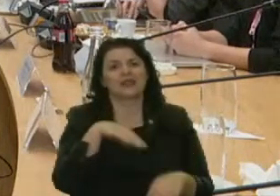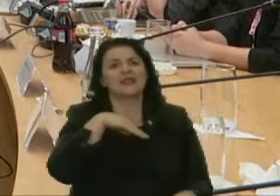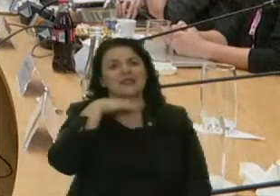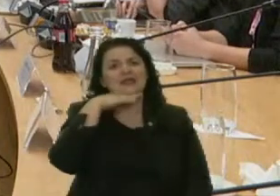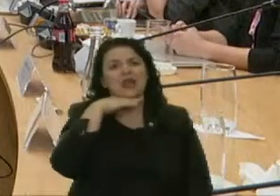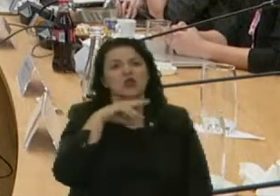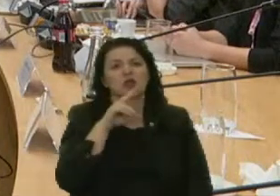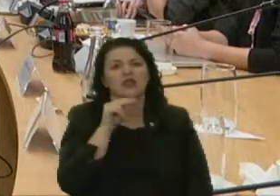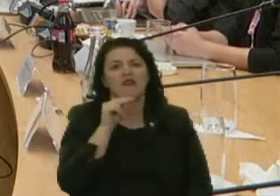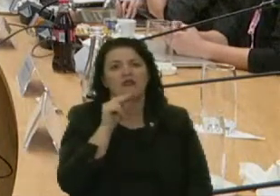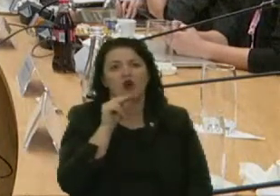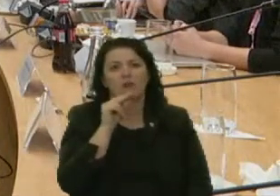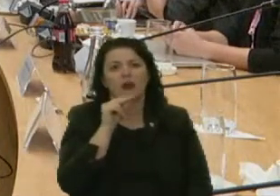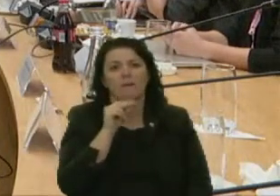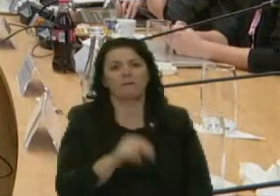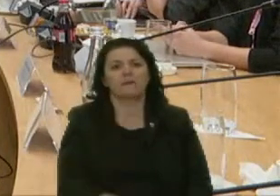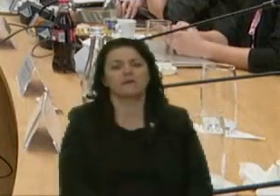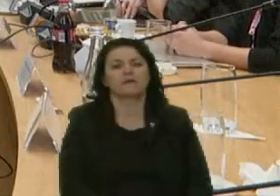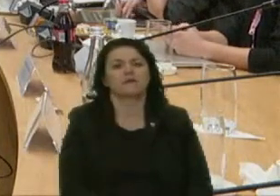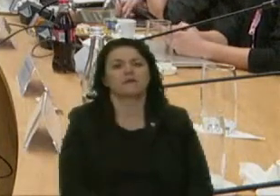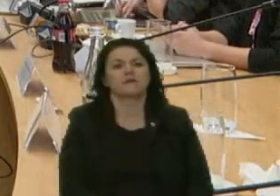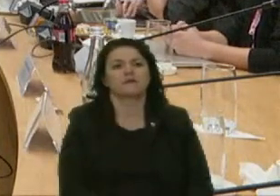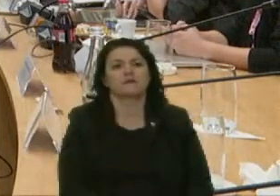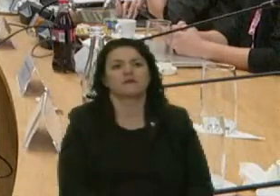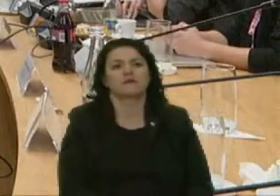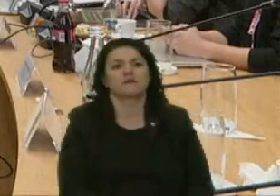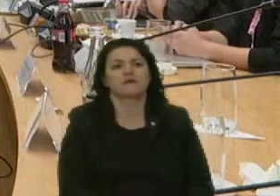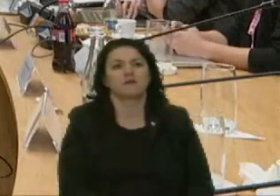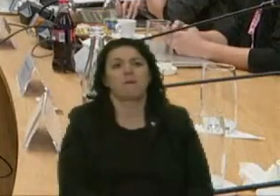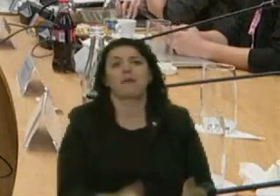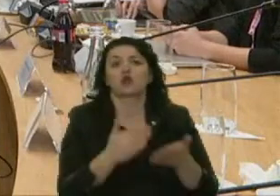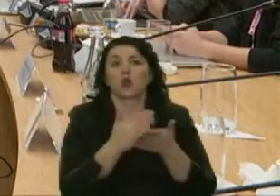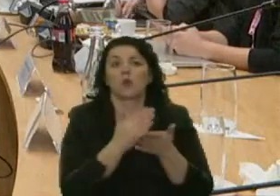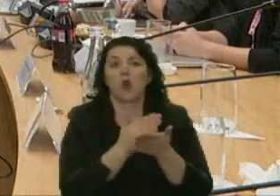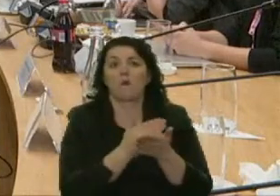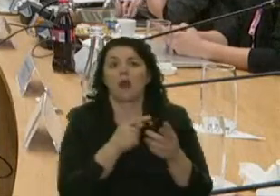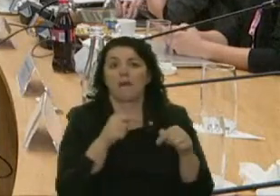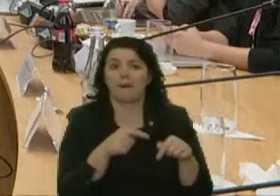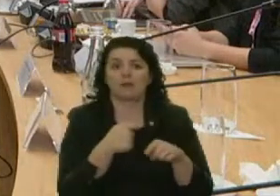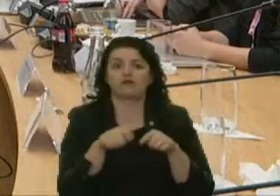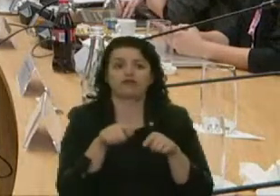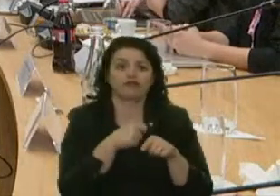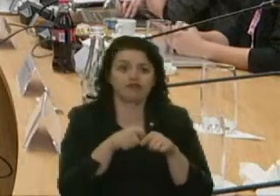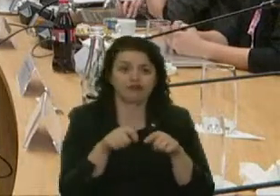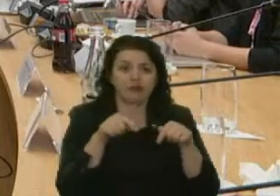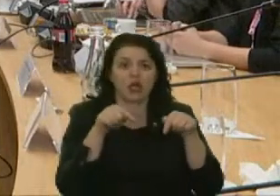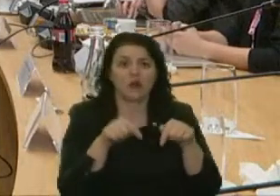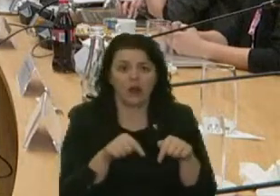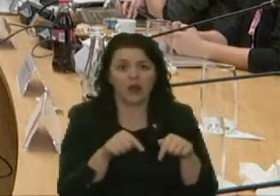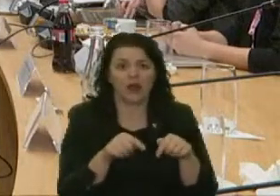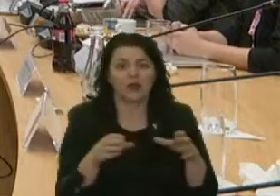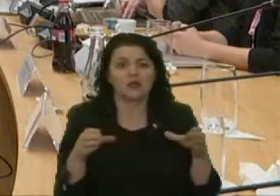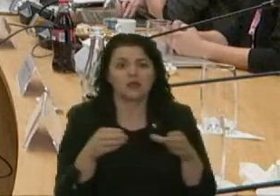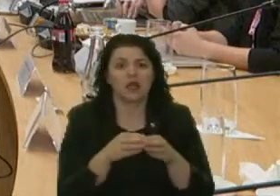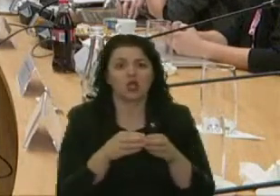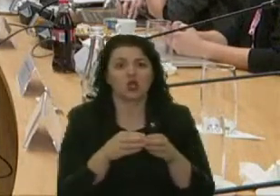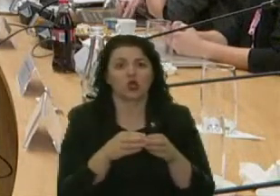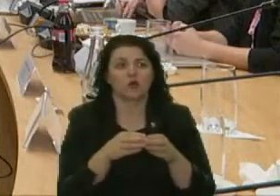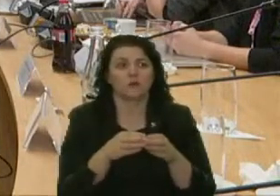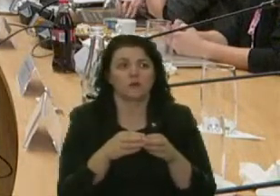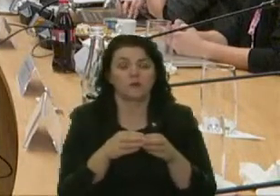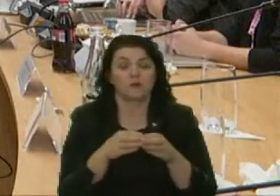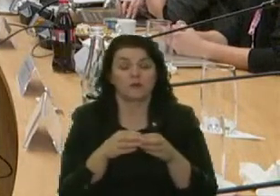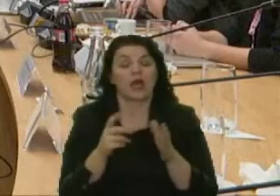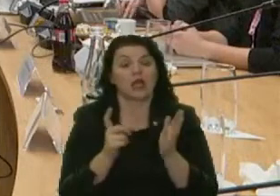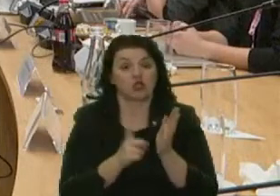de vorbe pentru remedierea se problemei sectorului este chiar acesta sector acesta sectorul